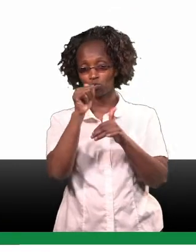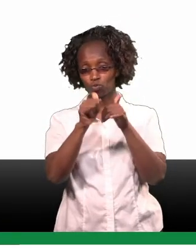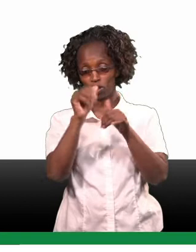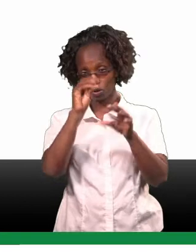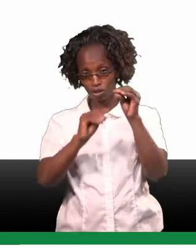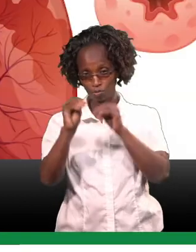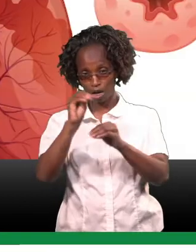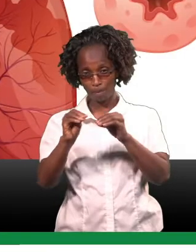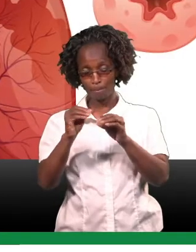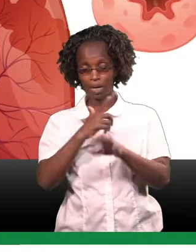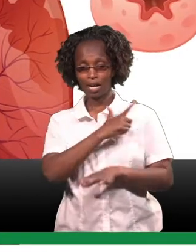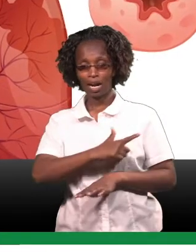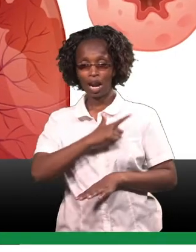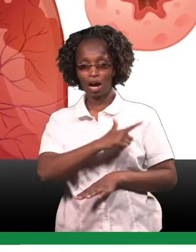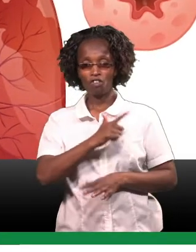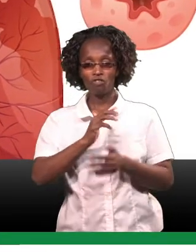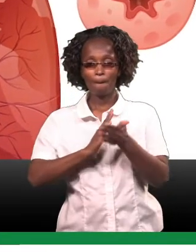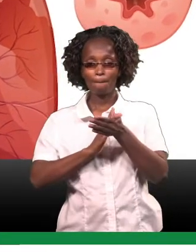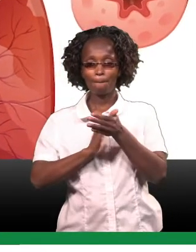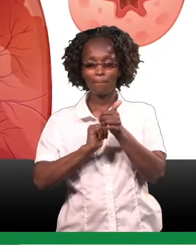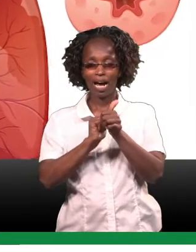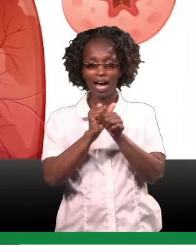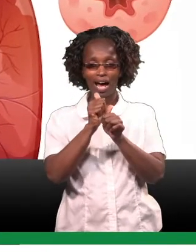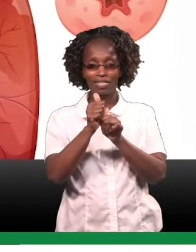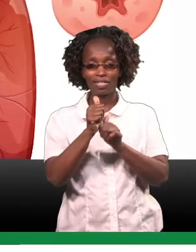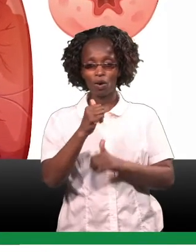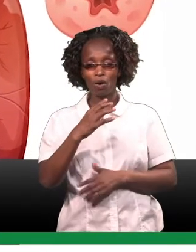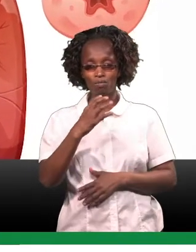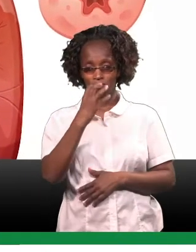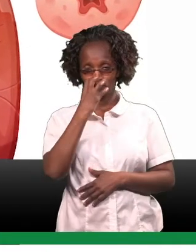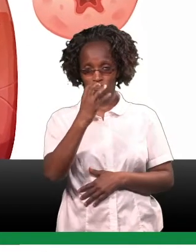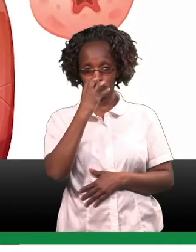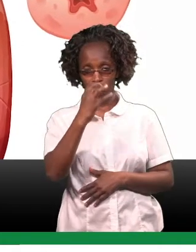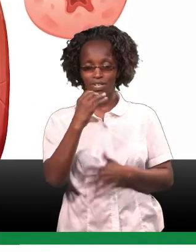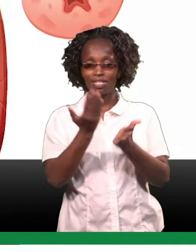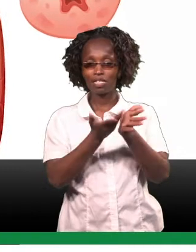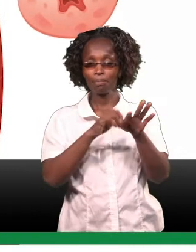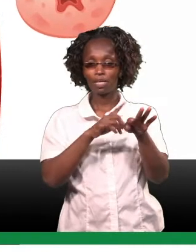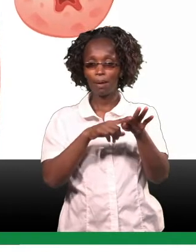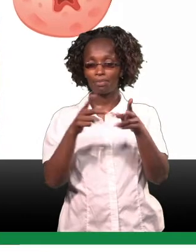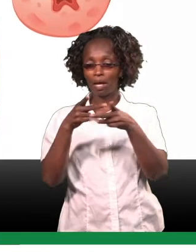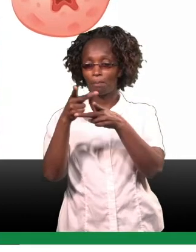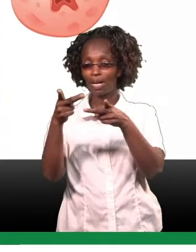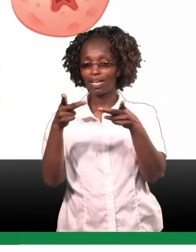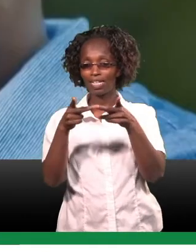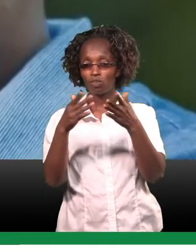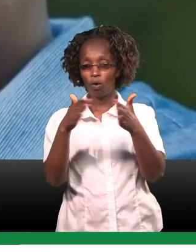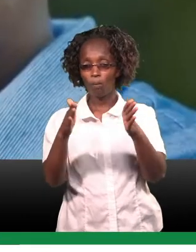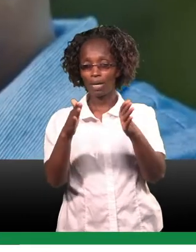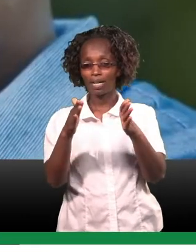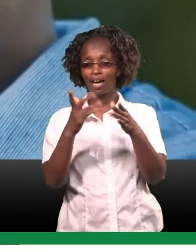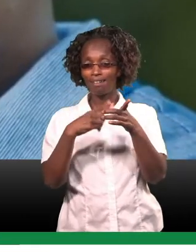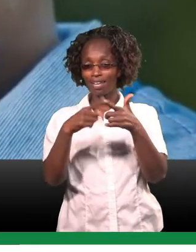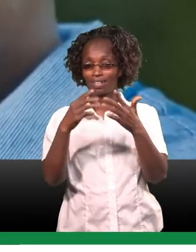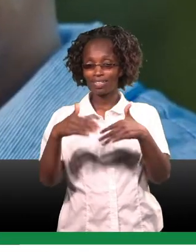ya binadamu. Sehemu hizo hupunguka na kuvimba na kutoa kamasi ya ziada